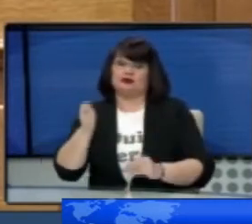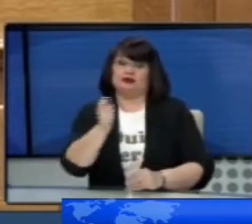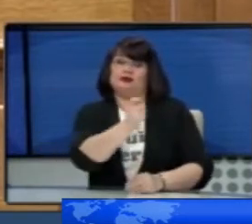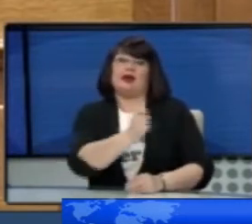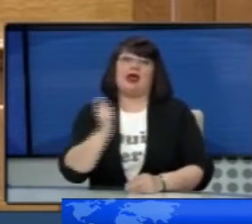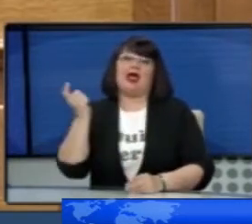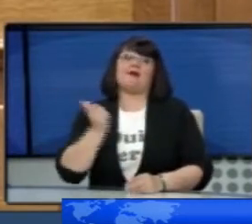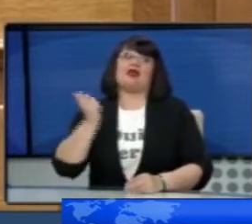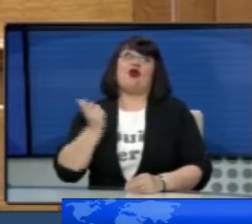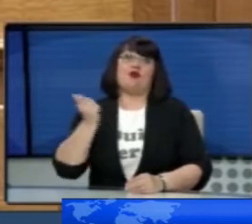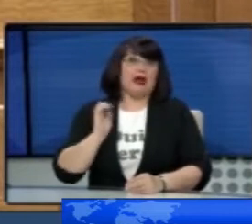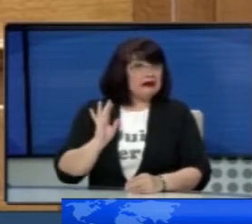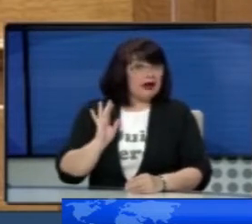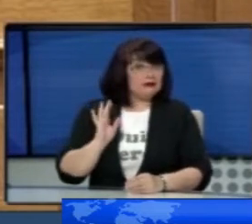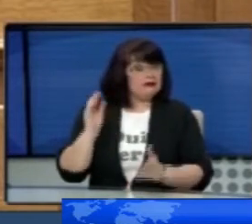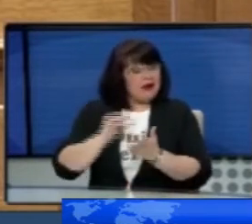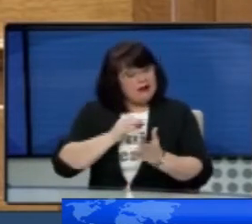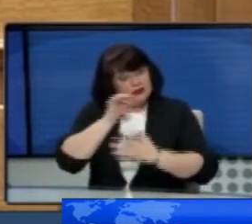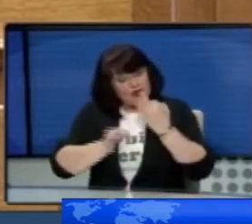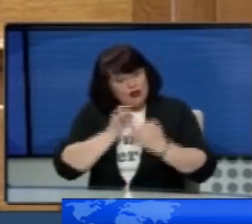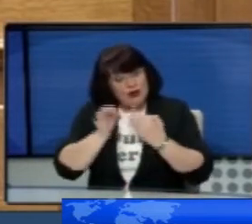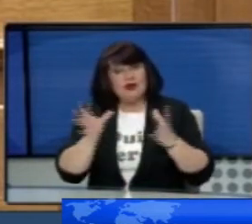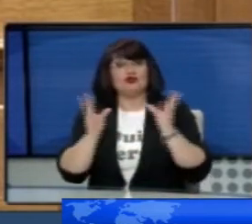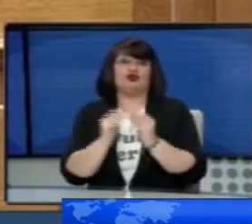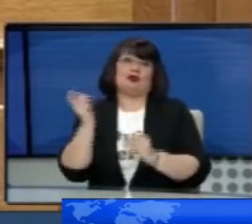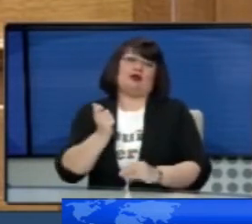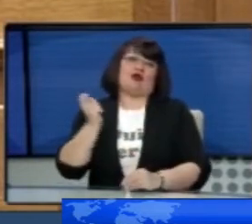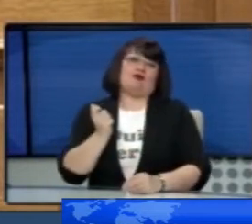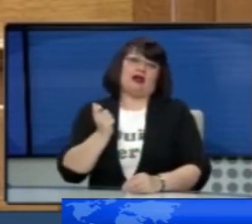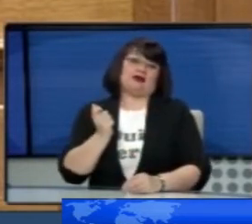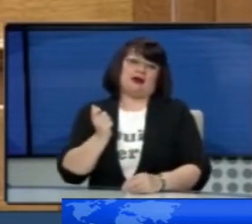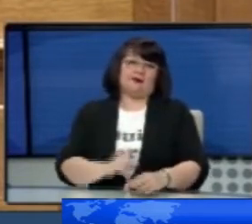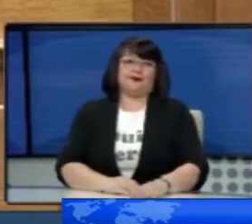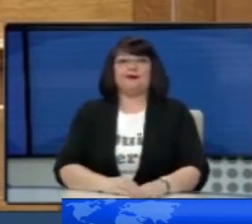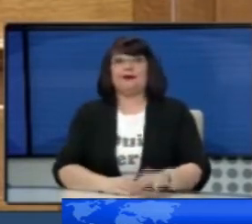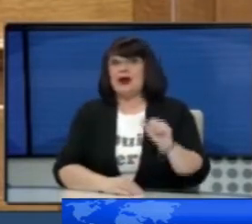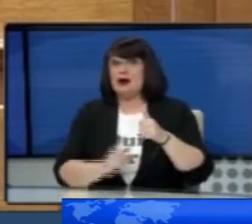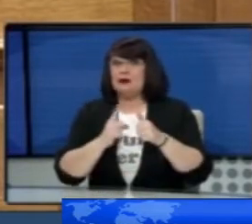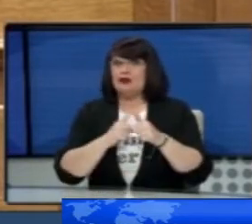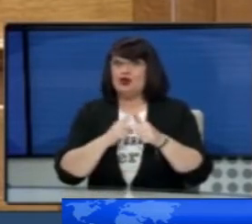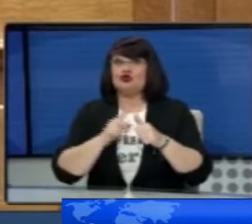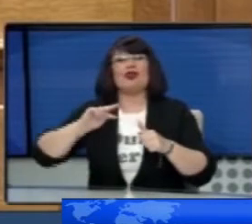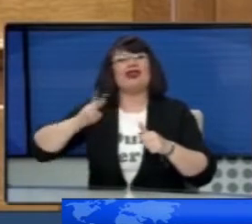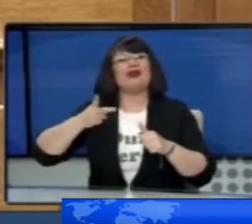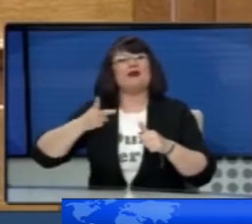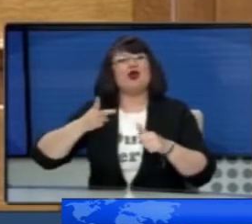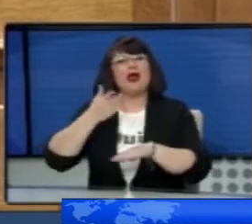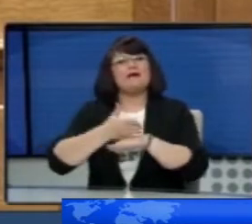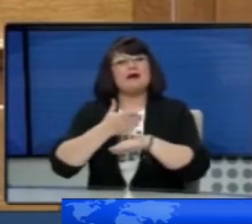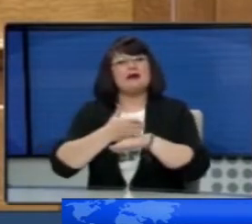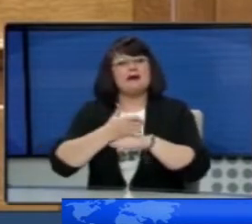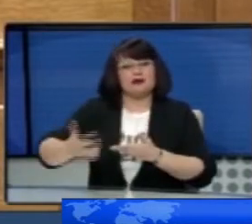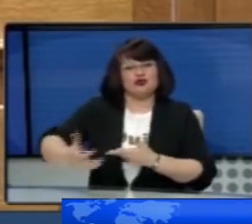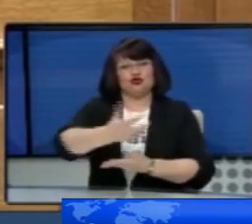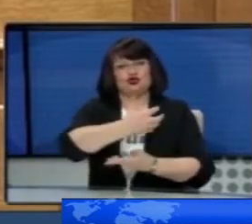4,8 δισεκατομμύρια σε επιδόματα. Με πρώτη κίνηση, το διπλό εγγυημένο